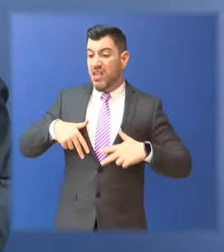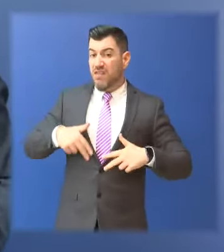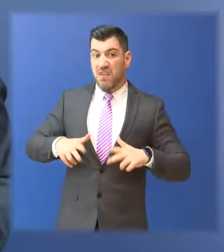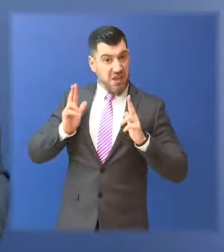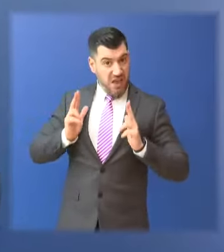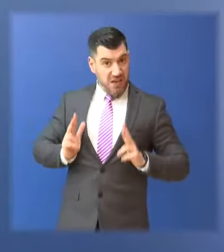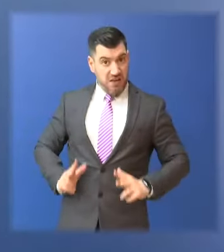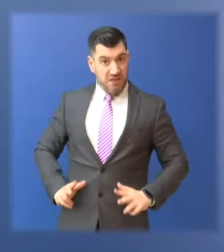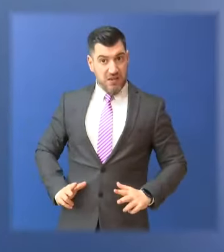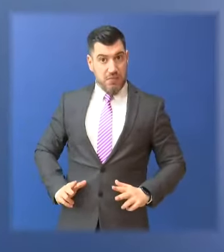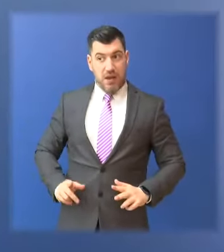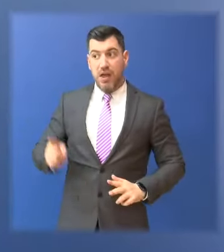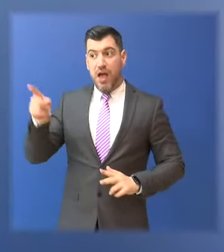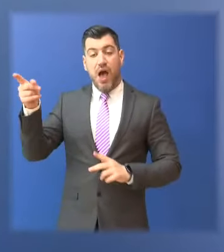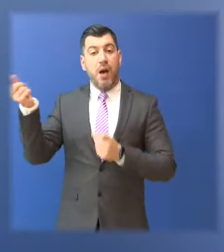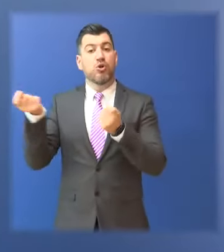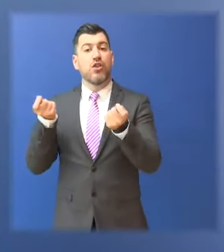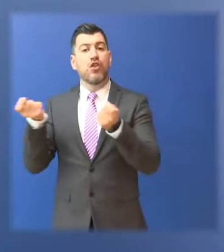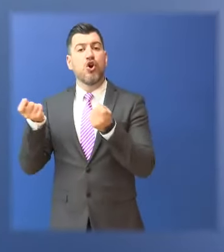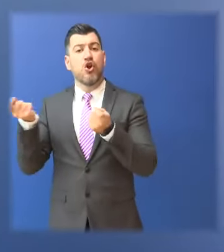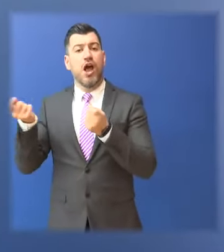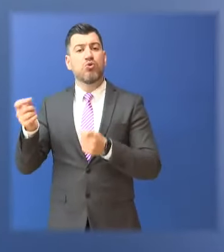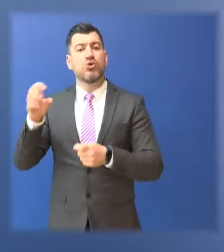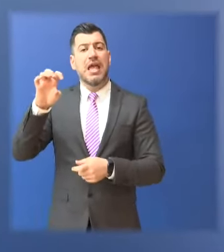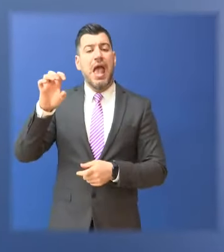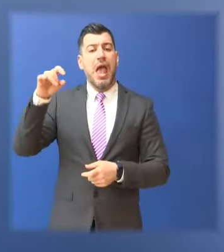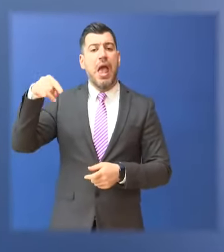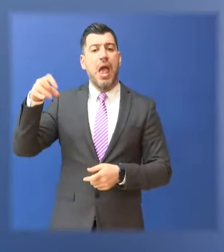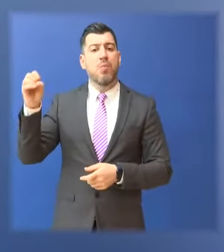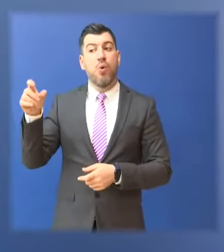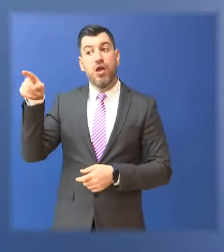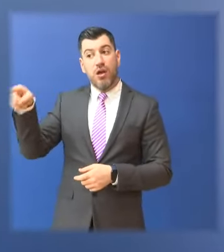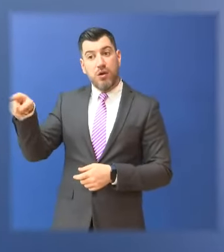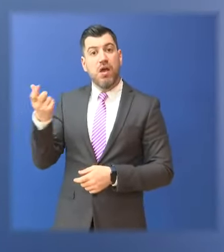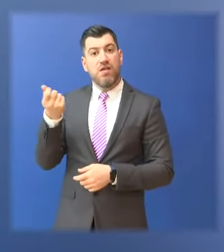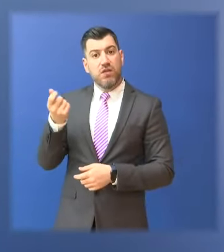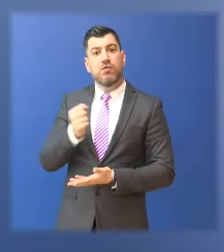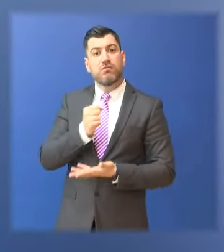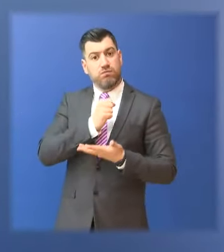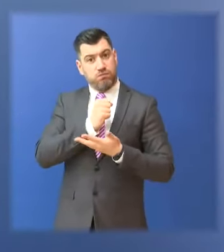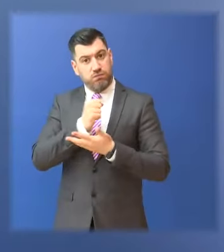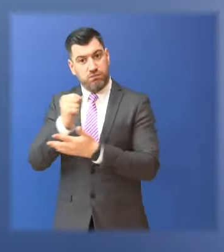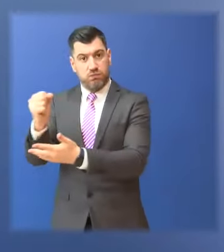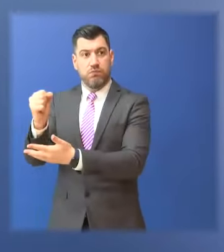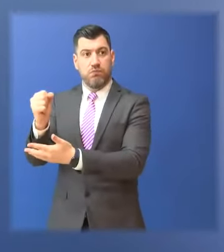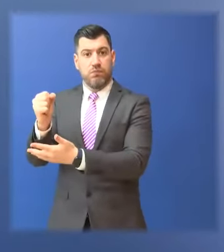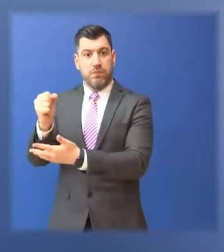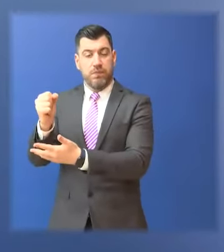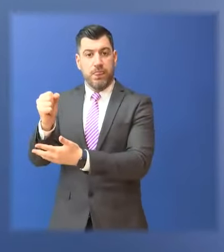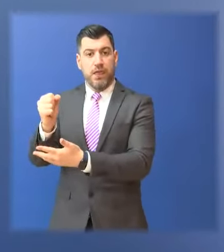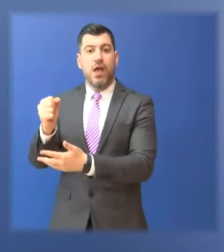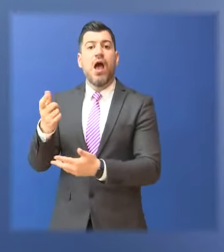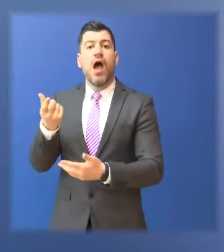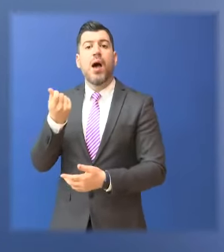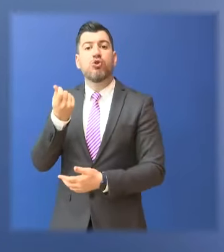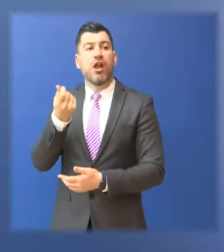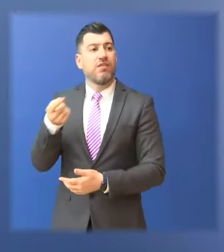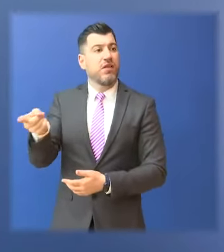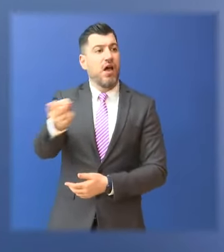η διοργανώτρια δηλαδή αρχή, η οποία παίρνει χρήματα και από τα χρήματα των Ελλήνων πολιτών,